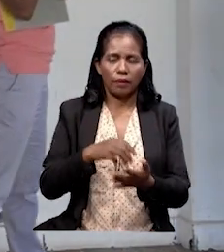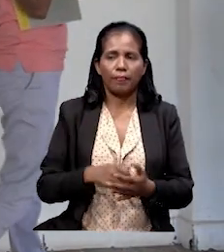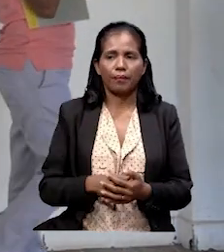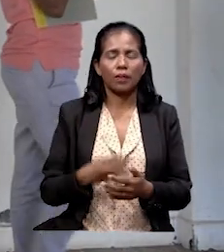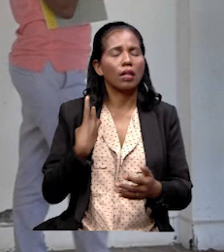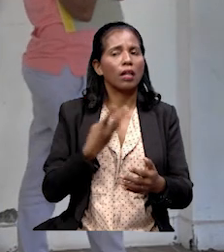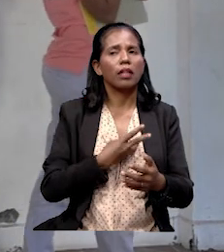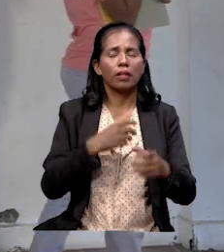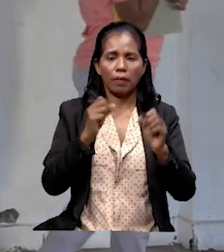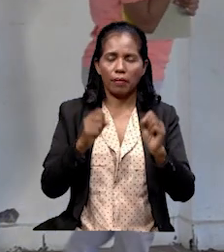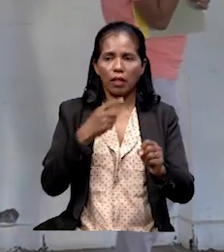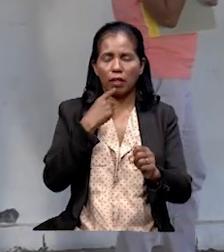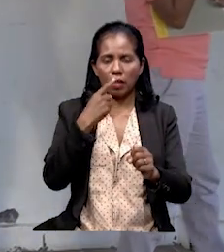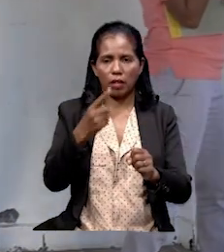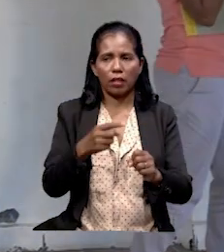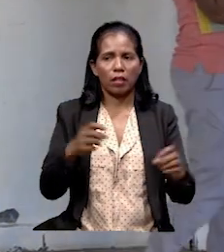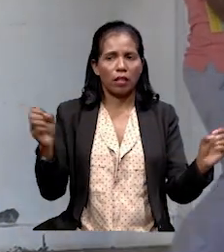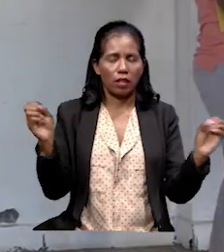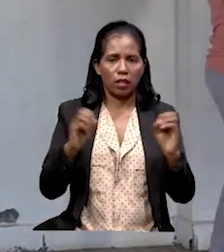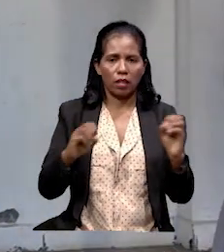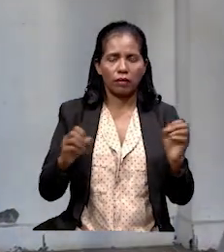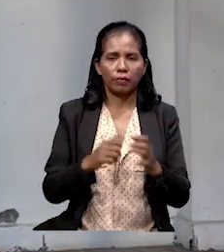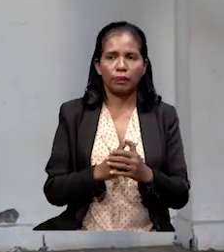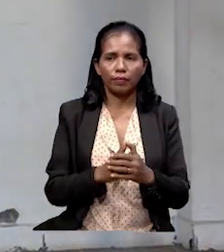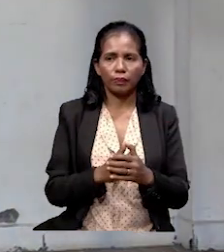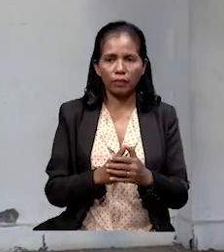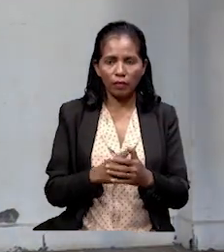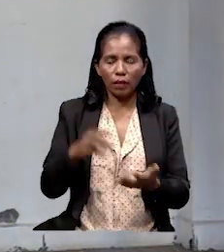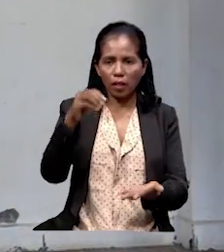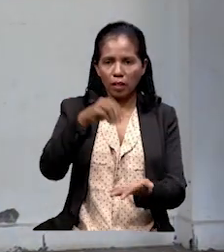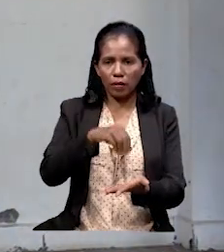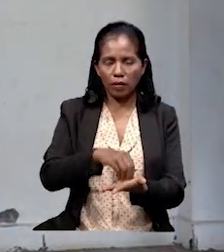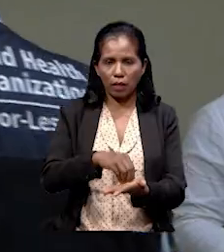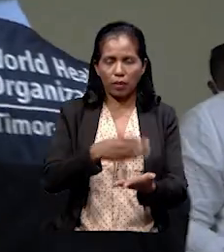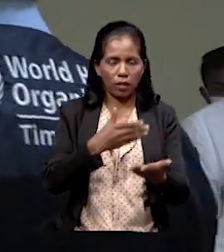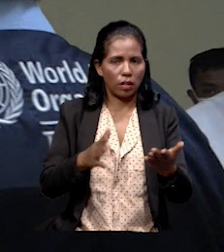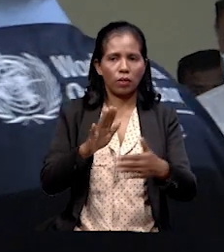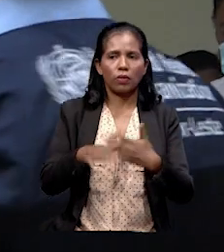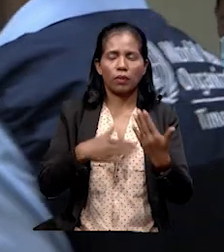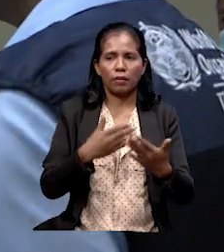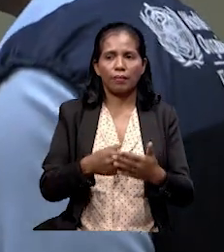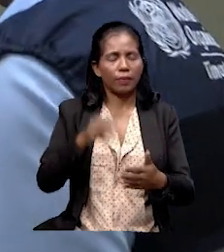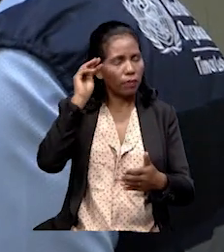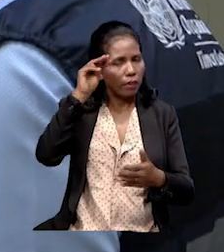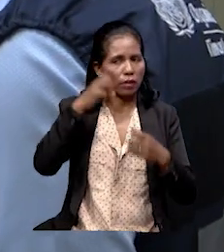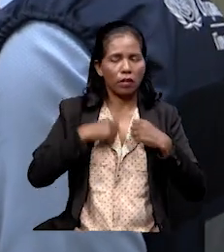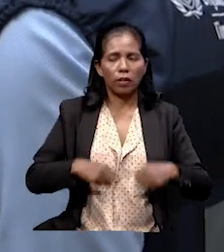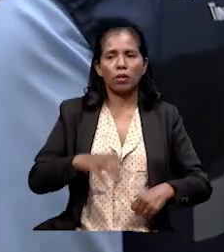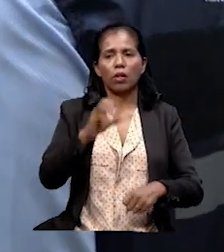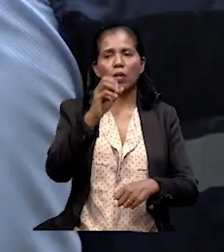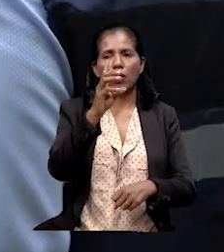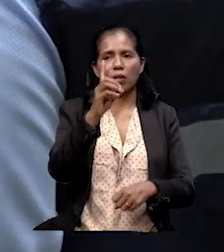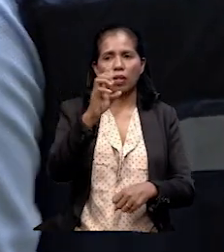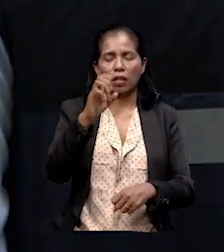kita beli dia kata la sufficienti bah makina sir nebe maka kobra ya fasilitas sirah foto. Ministra Saudi Odete Maria Fredas